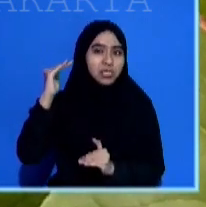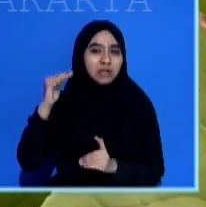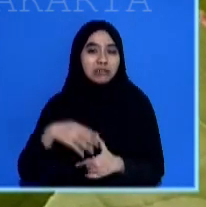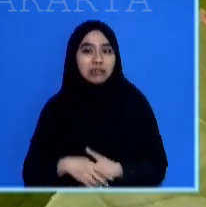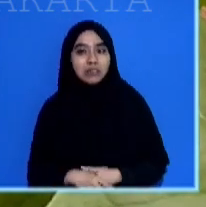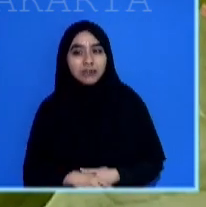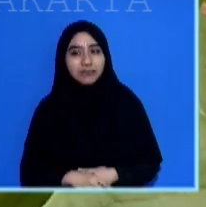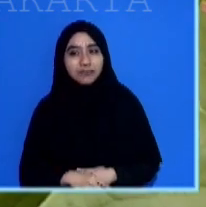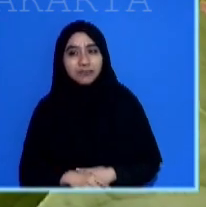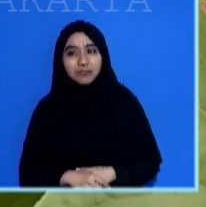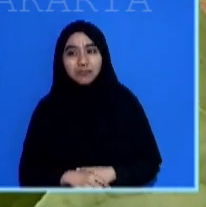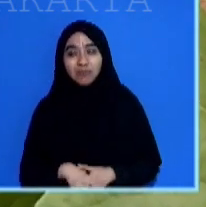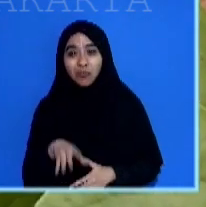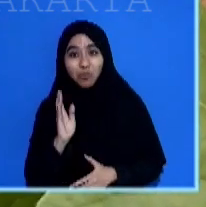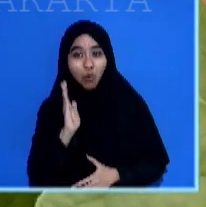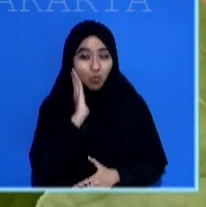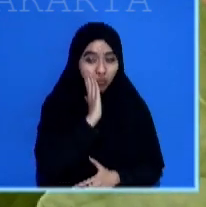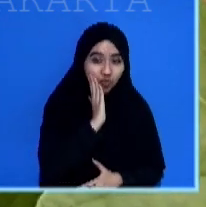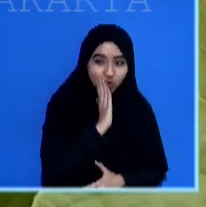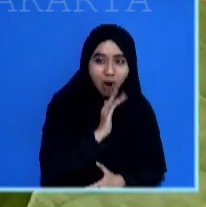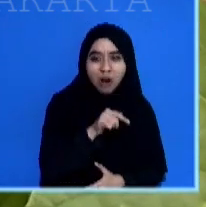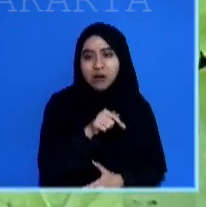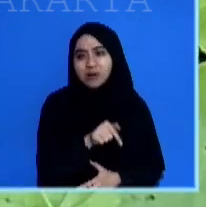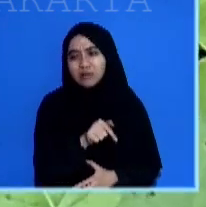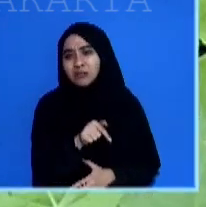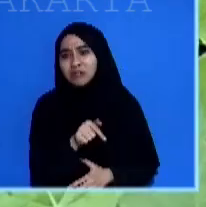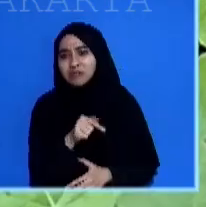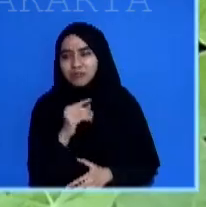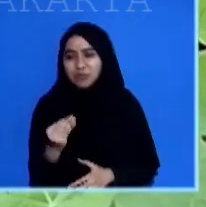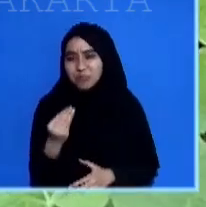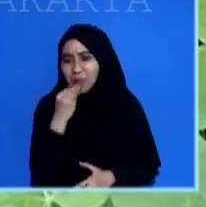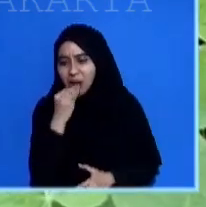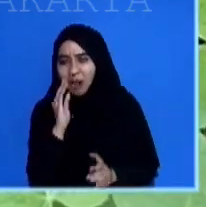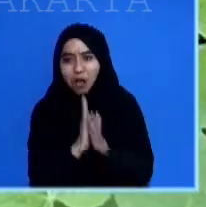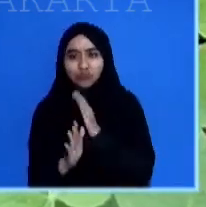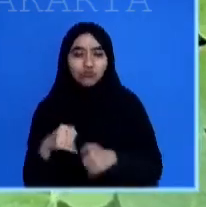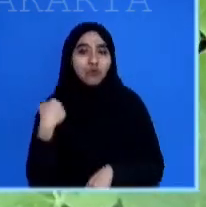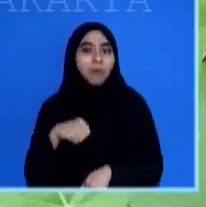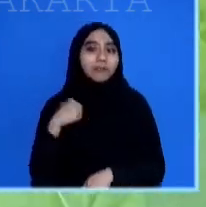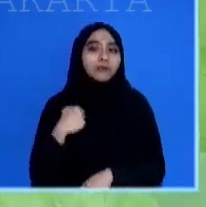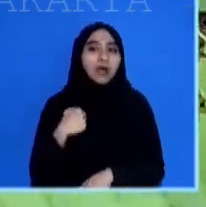nalika tasih nem, woh rombusa menika boten saged dipun konsumsi jalaran ngandhet racun.